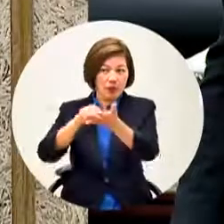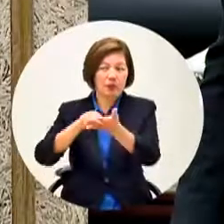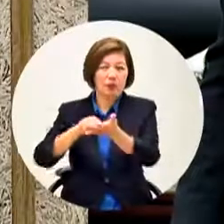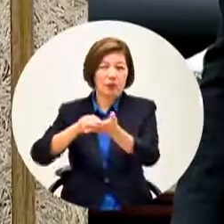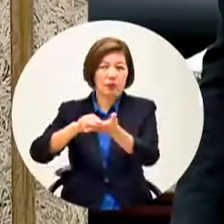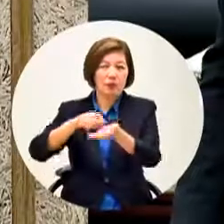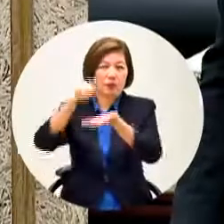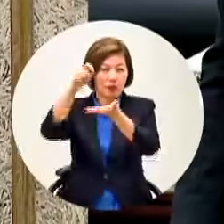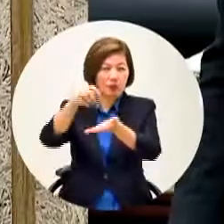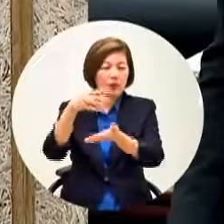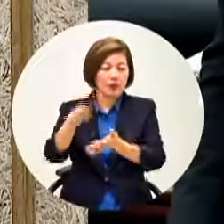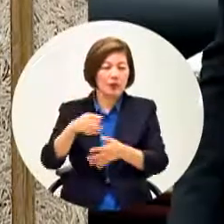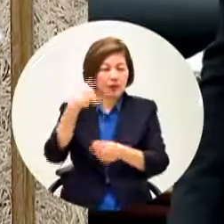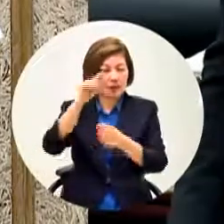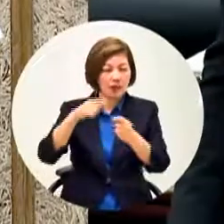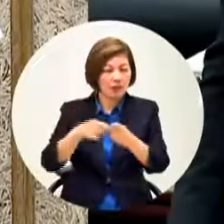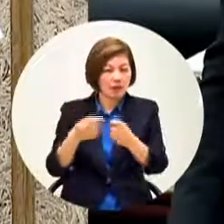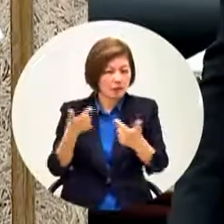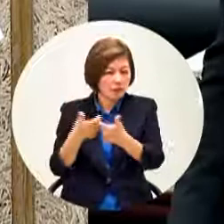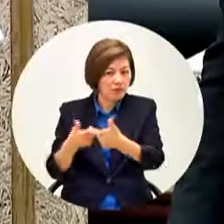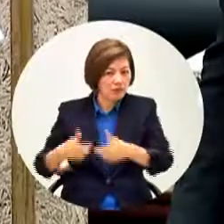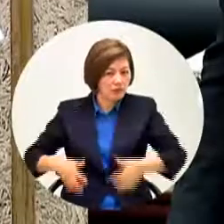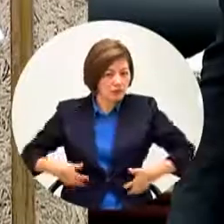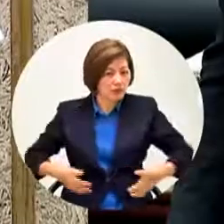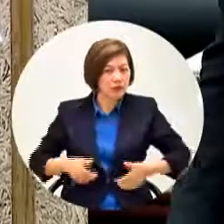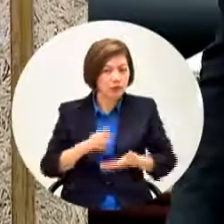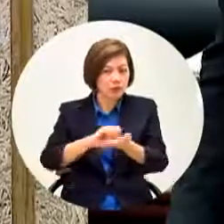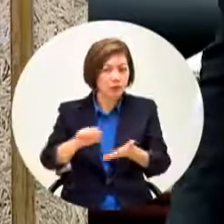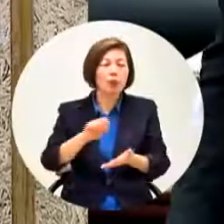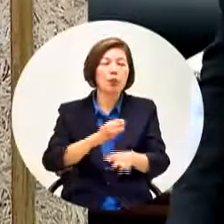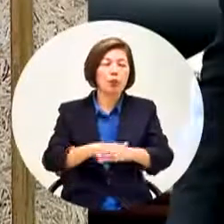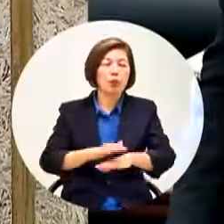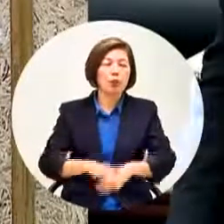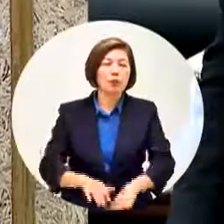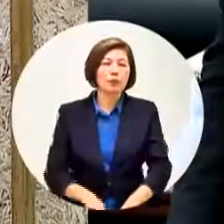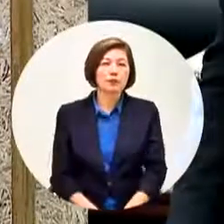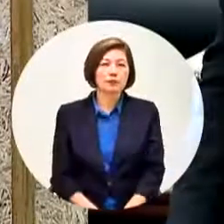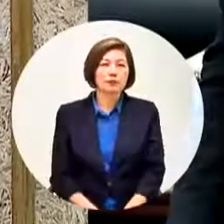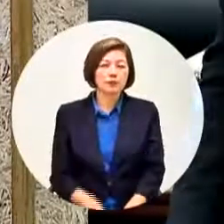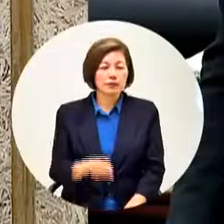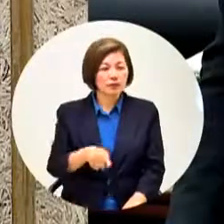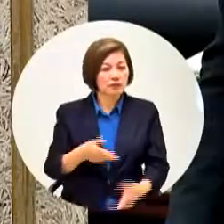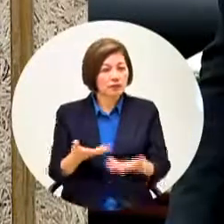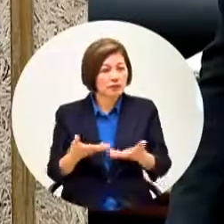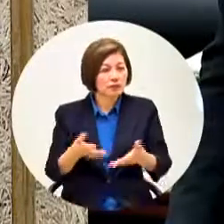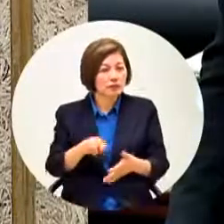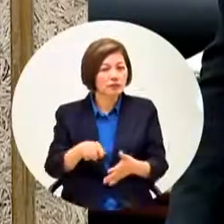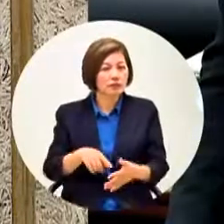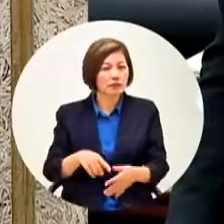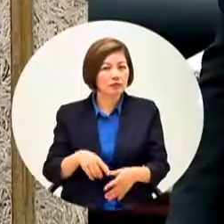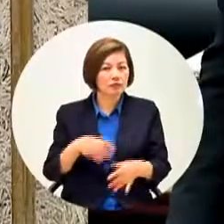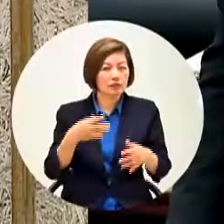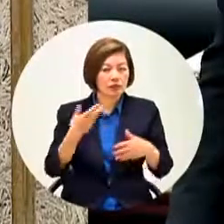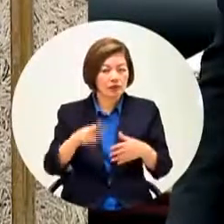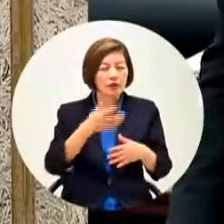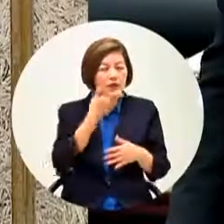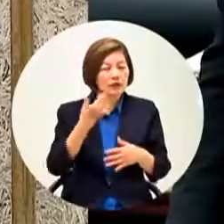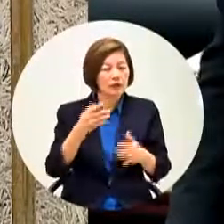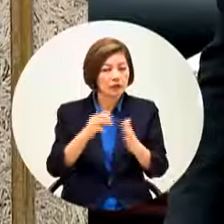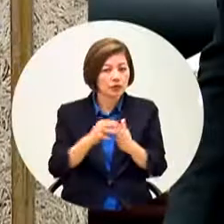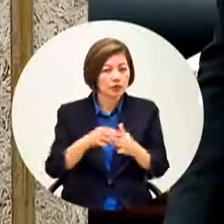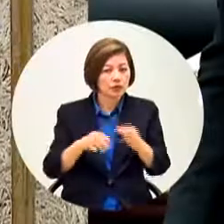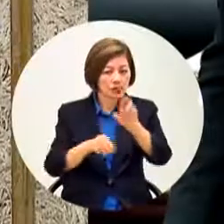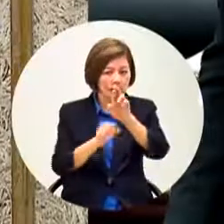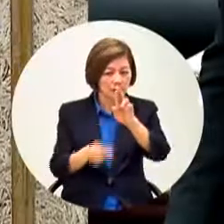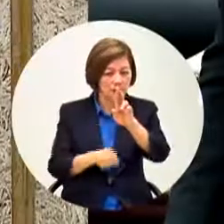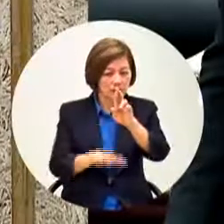报明年度的应急，所以我们是希望说这个部分水利署它年底会纳入，我们会优先来设计。